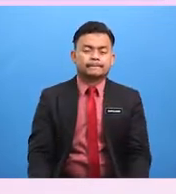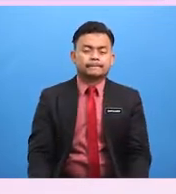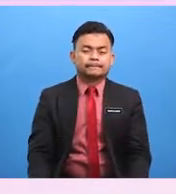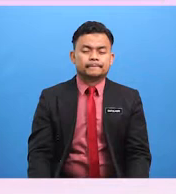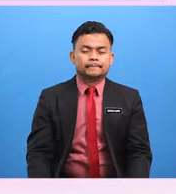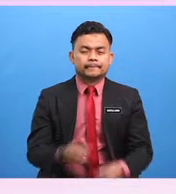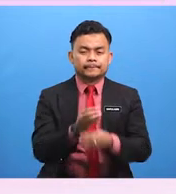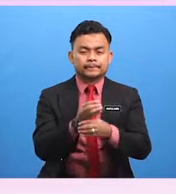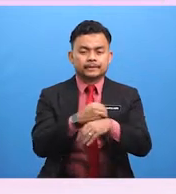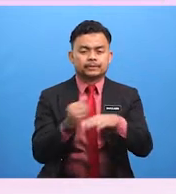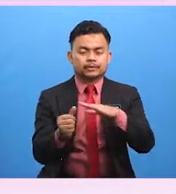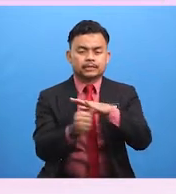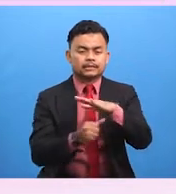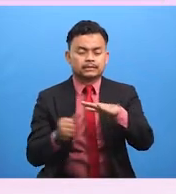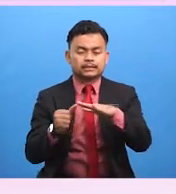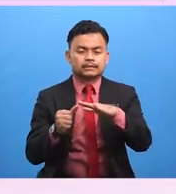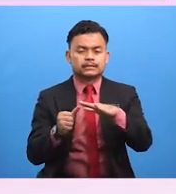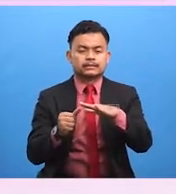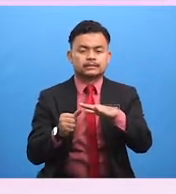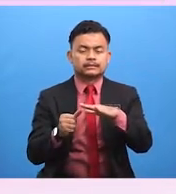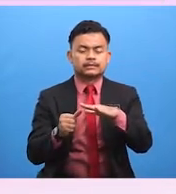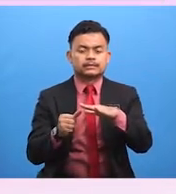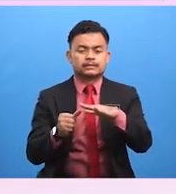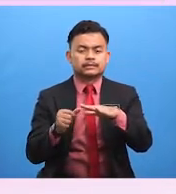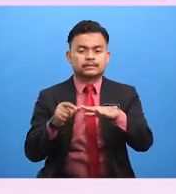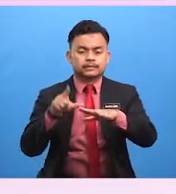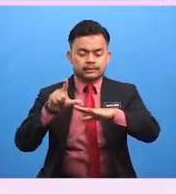Bentuk asas bagi sesiku ialah segitiga.